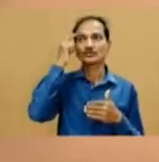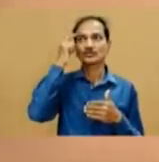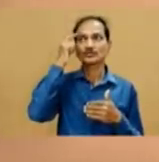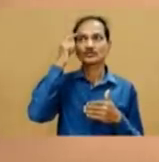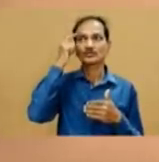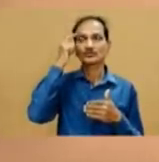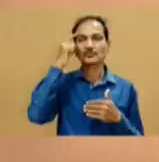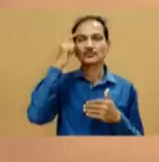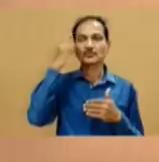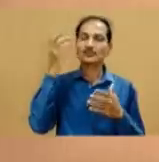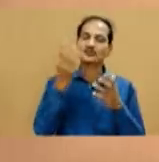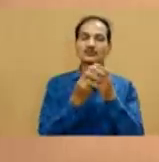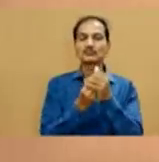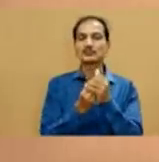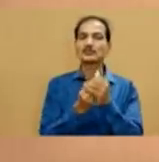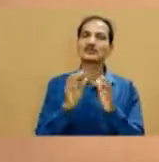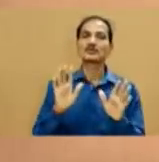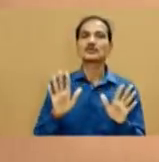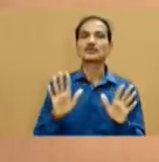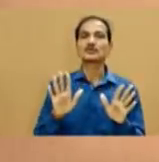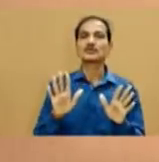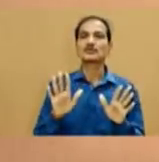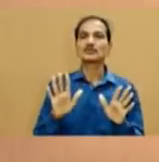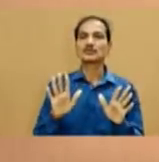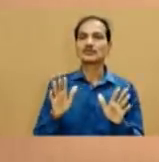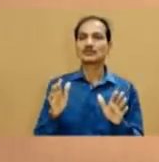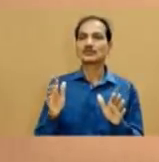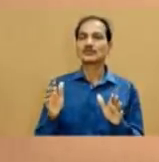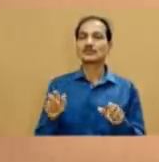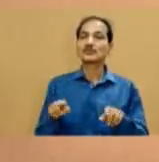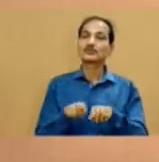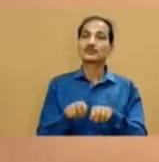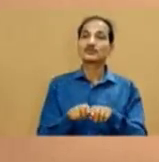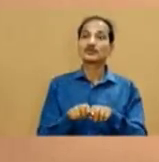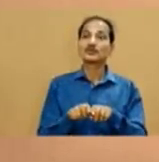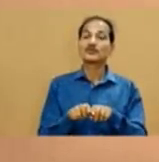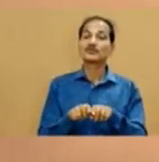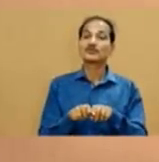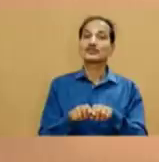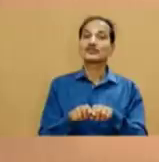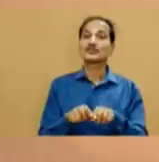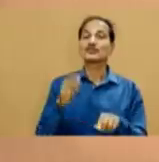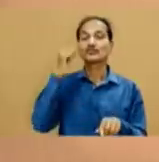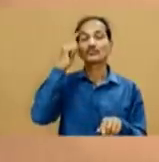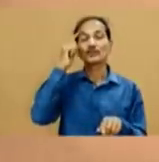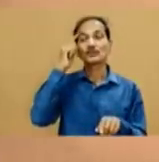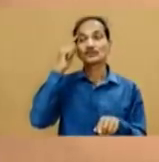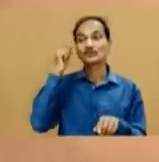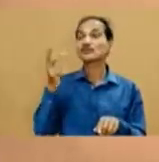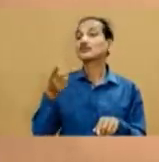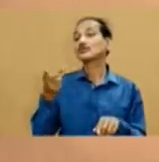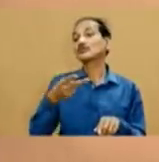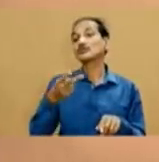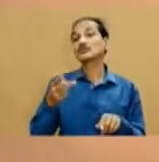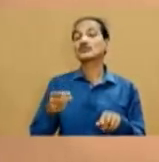ଭିତରେ ଶାରୀରିକ ଦୂରତ୍ୱ ନିଶ୍ଚୟ ରଖିବା, କିନ୍ତୁ ମାନସିକ ମେଳ ଯଦି ଏକ ହୋଇଯିବ ସେଇଥିରେ ହିଁ ଆପଣଙ୍କ